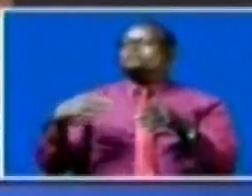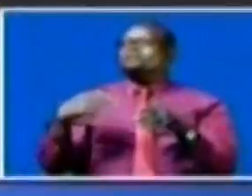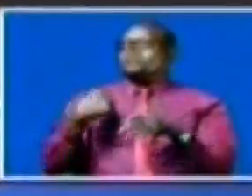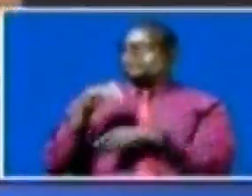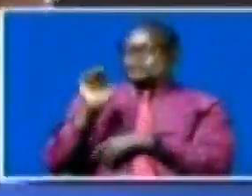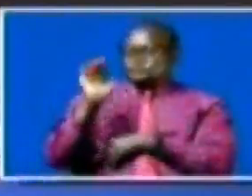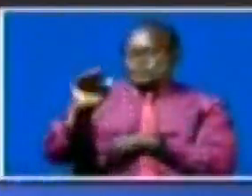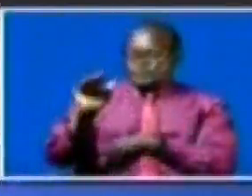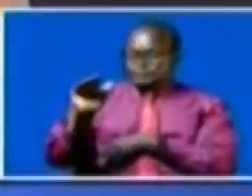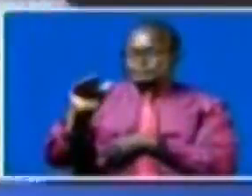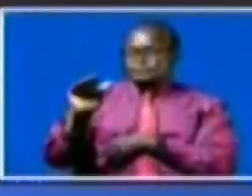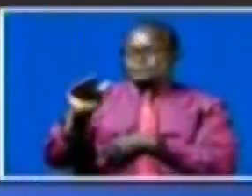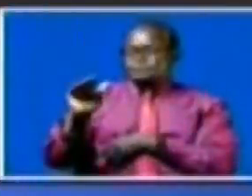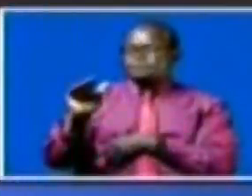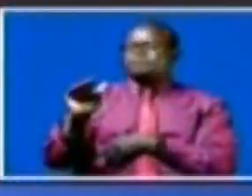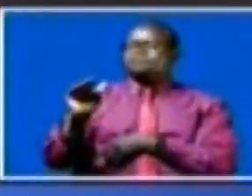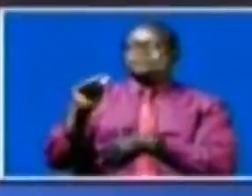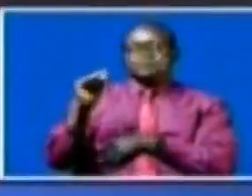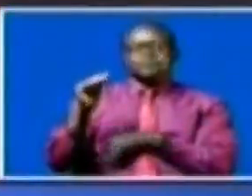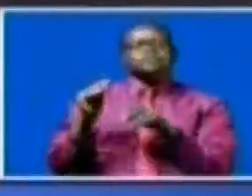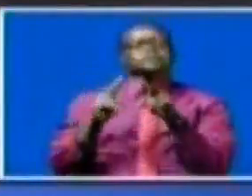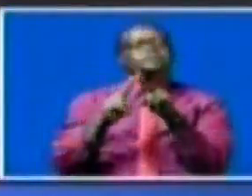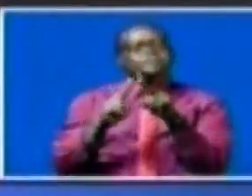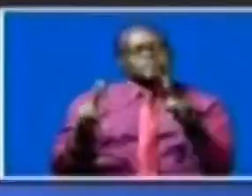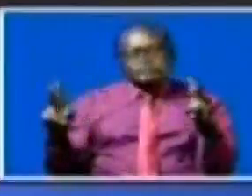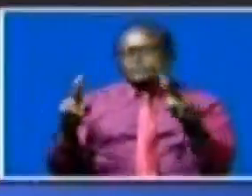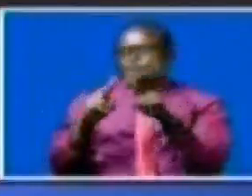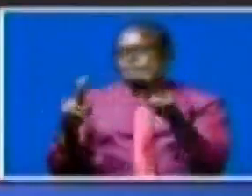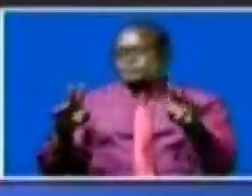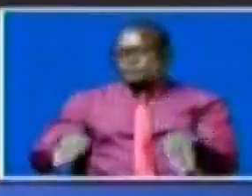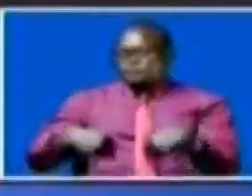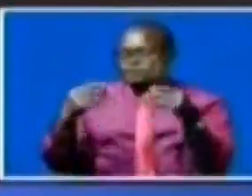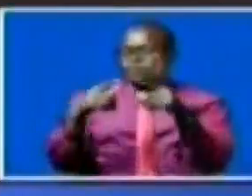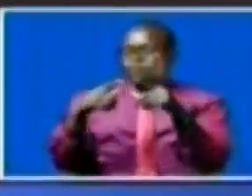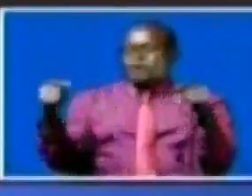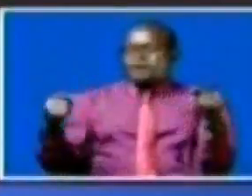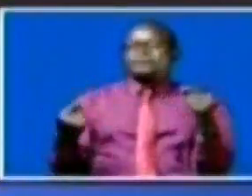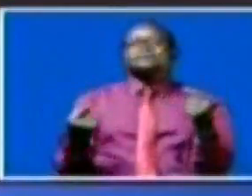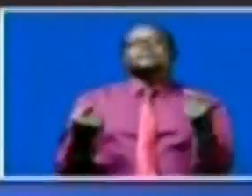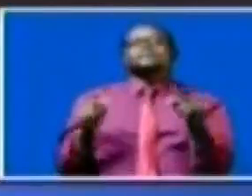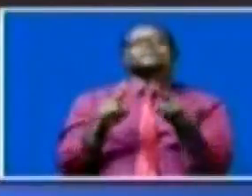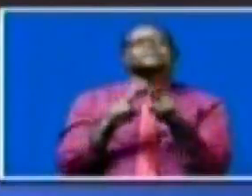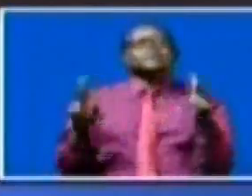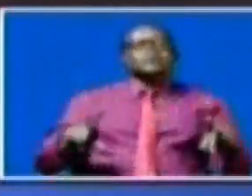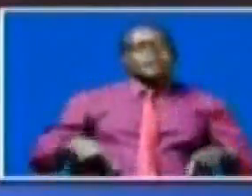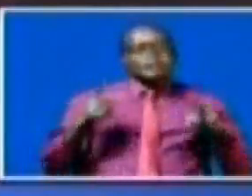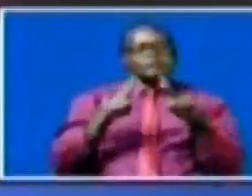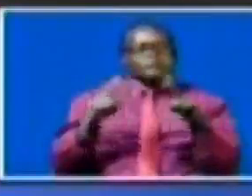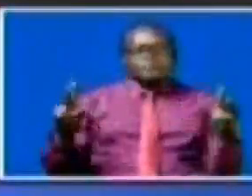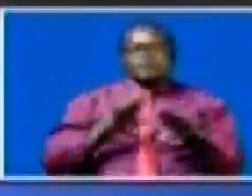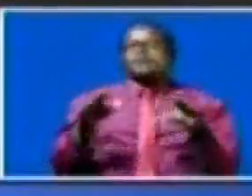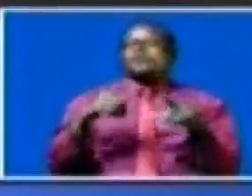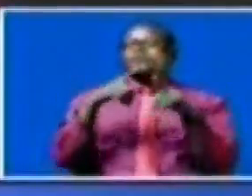kuishi, wish you well. Tungependa kuwatakia mambo mazuri, muishi vizuri. Sio kusema ya kwamba